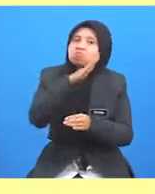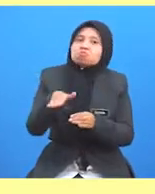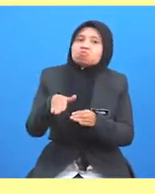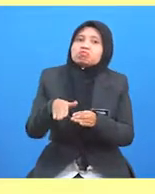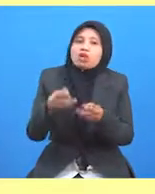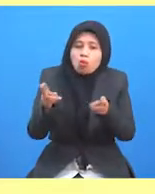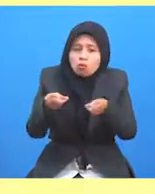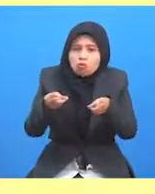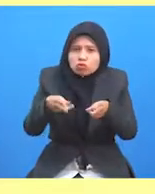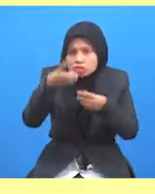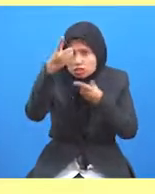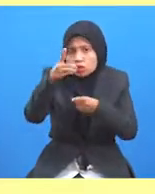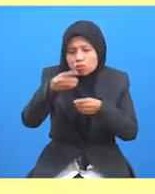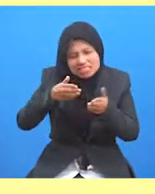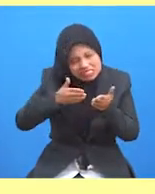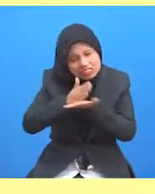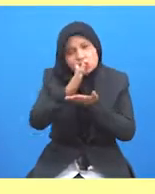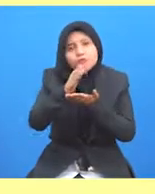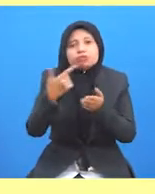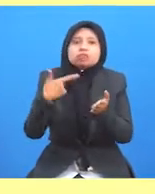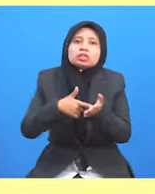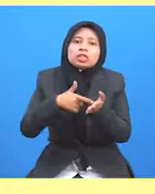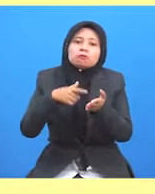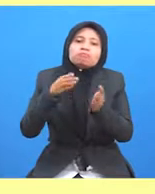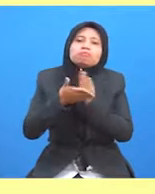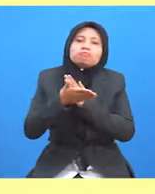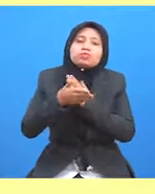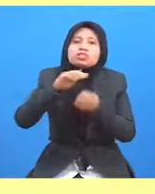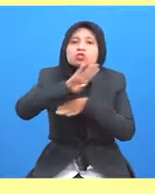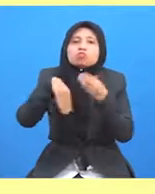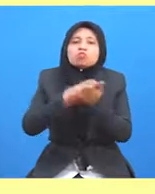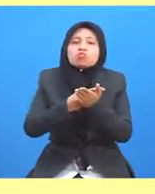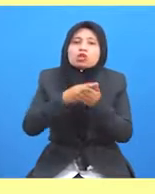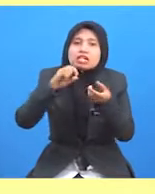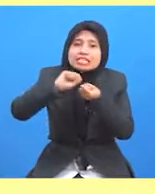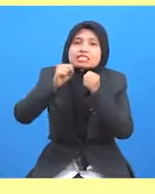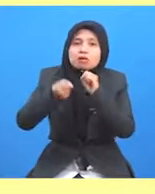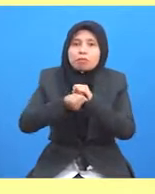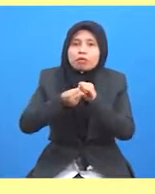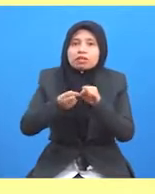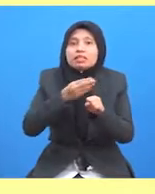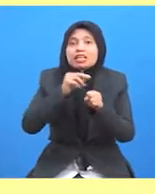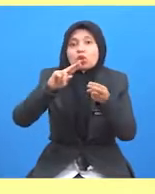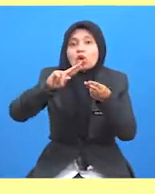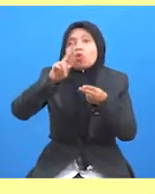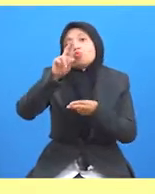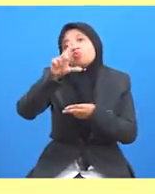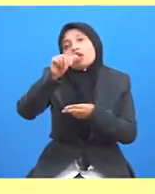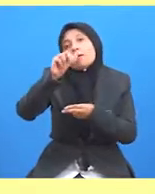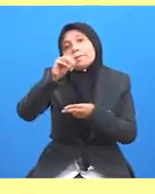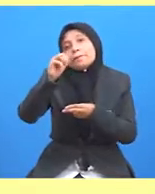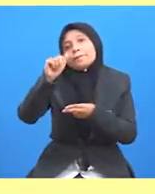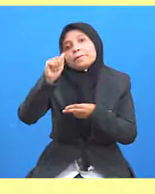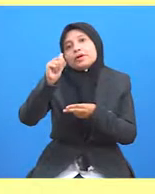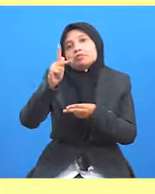para sahabat dan para ulama sehingga kini. Sebagai contoh, ketika pemerintahan